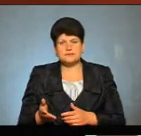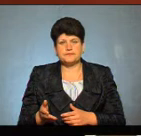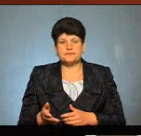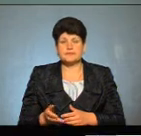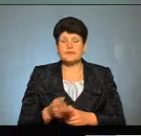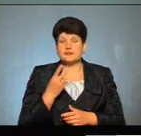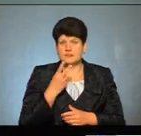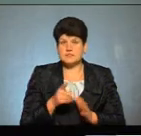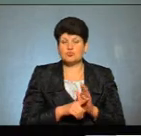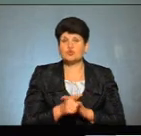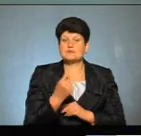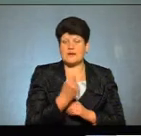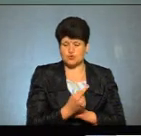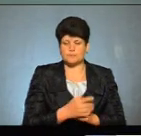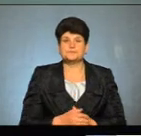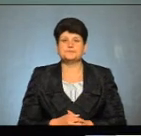Дивіться, почну з першого.